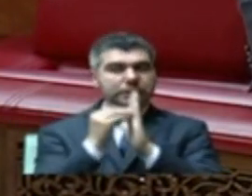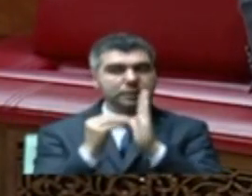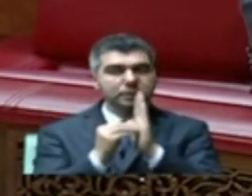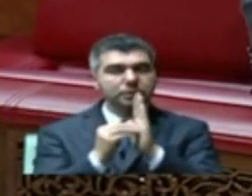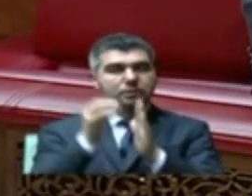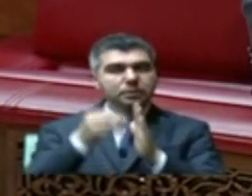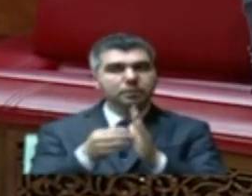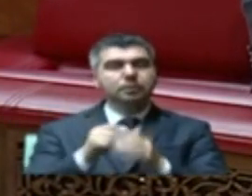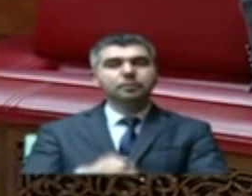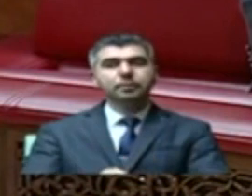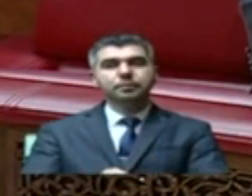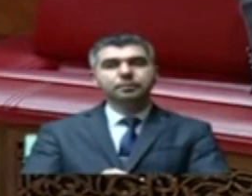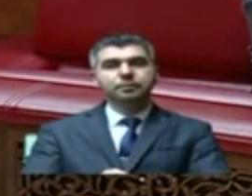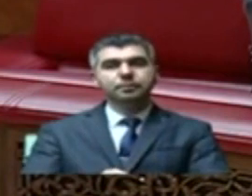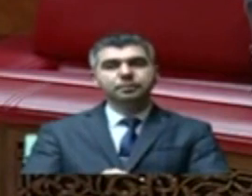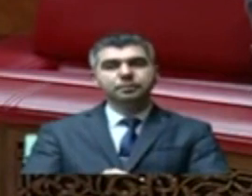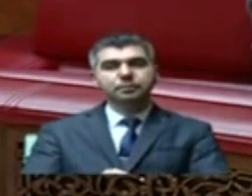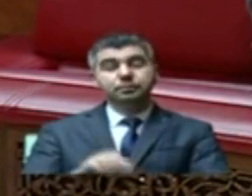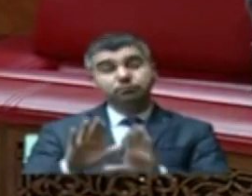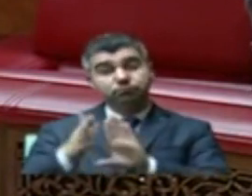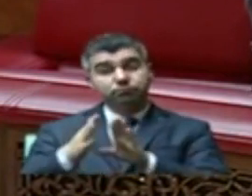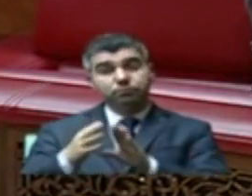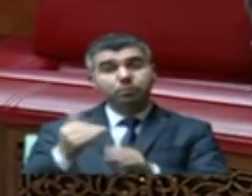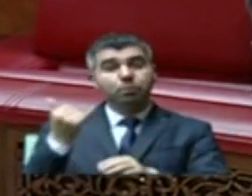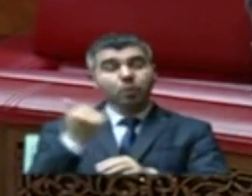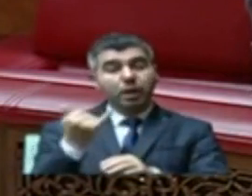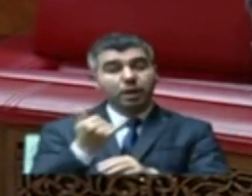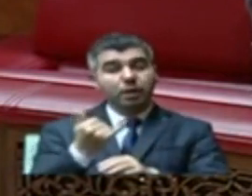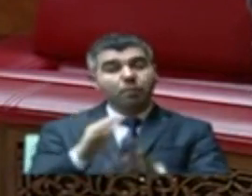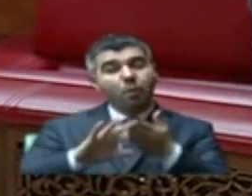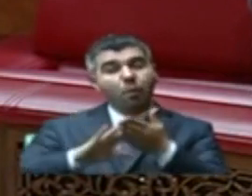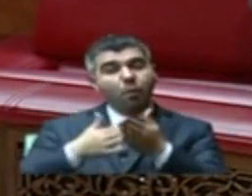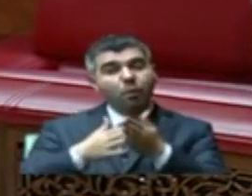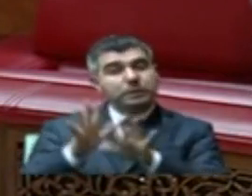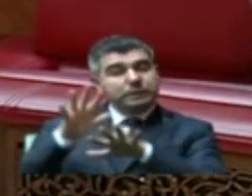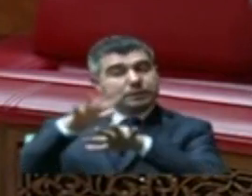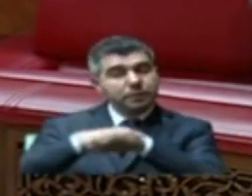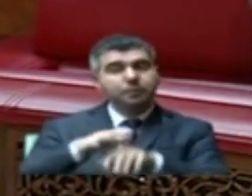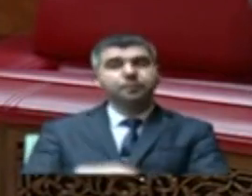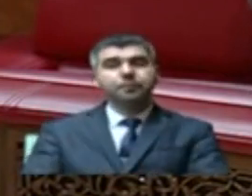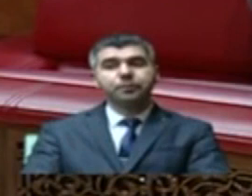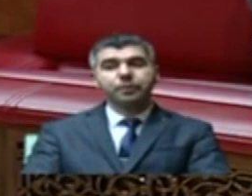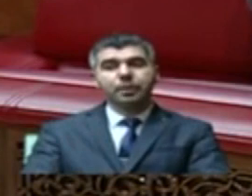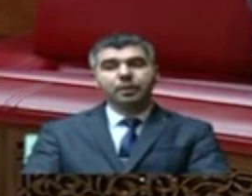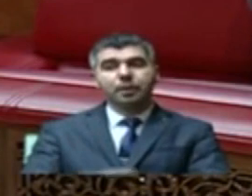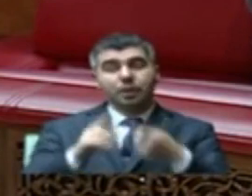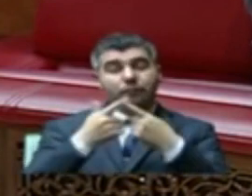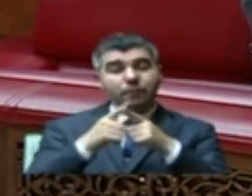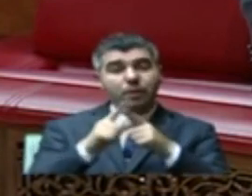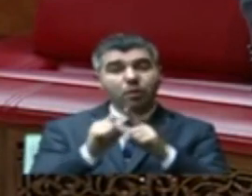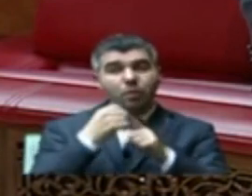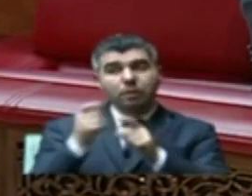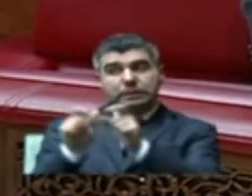يونيو 2017. كان أساس والهدف ديال تعبئة هذه الوسائل هو أساسا يستهدف